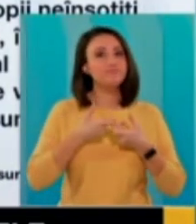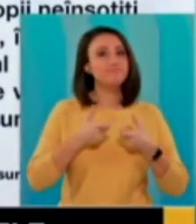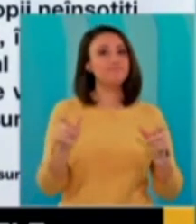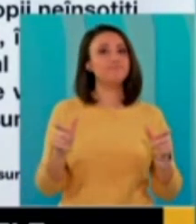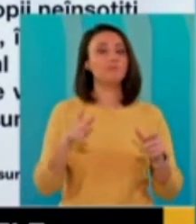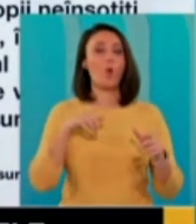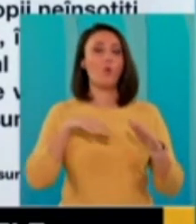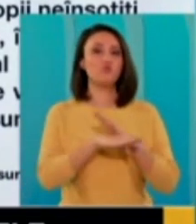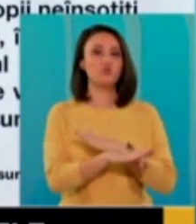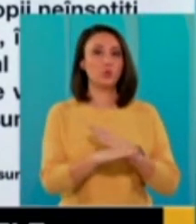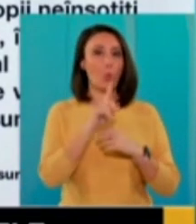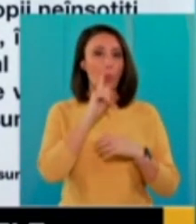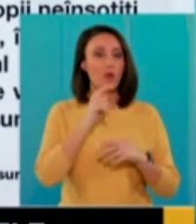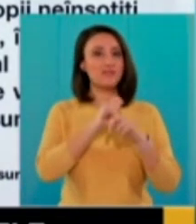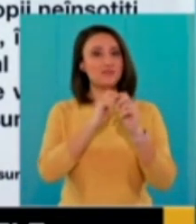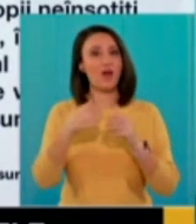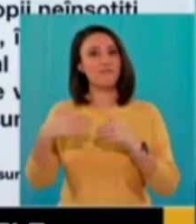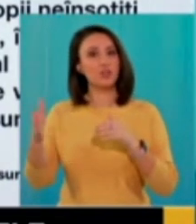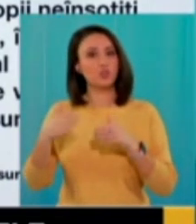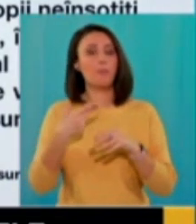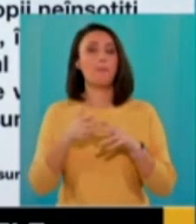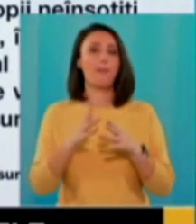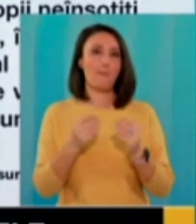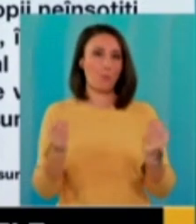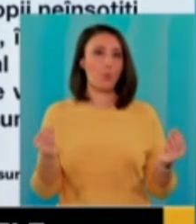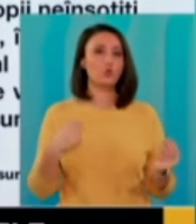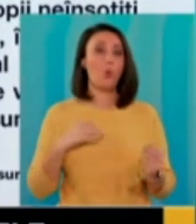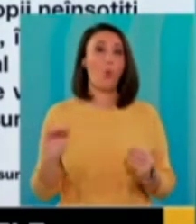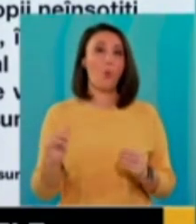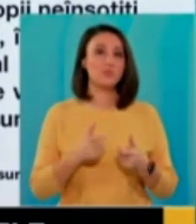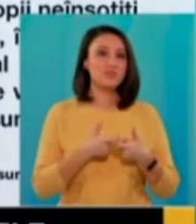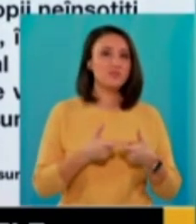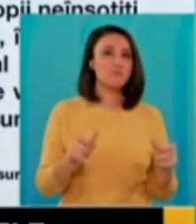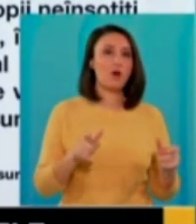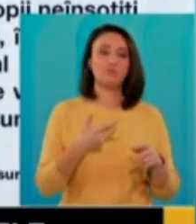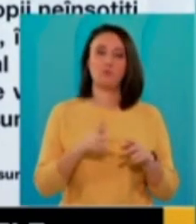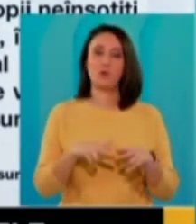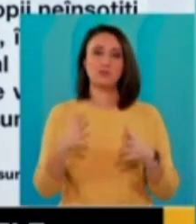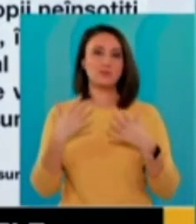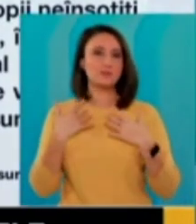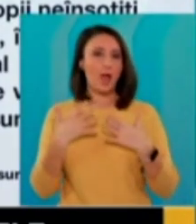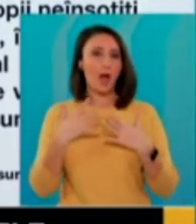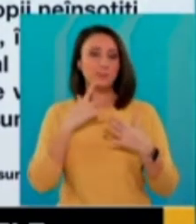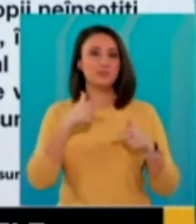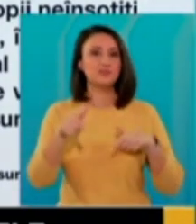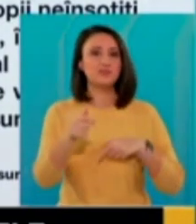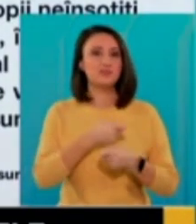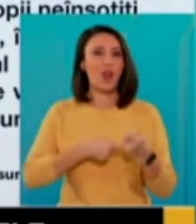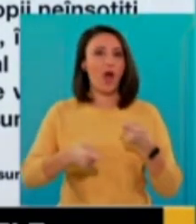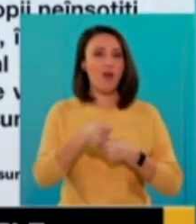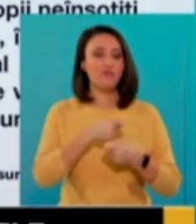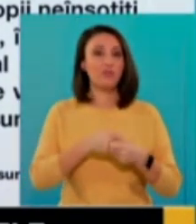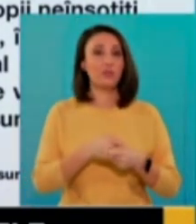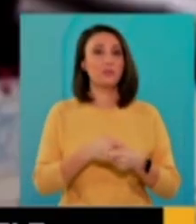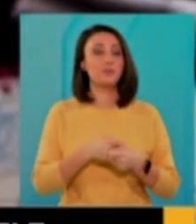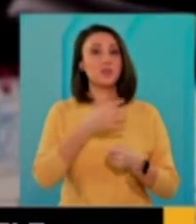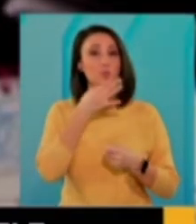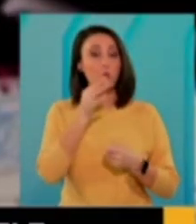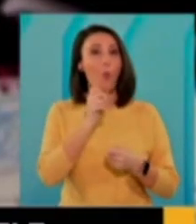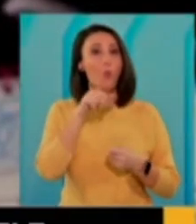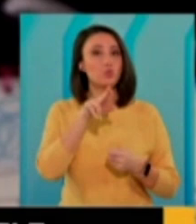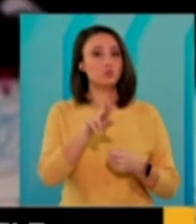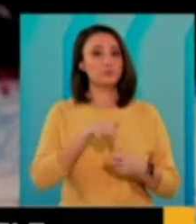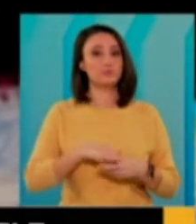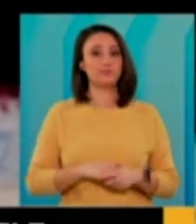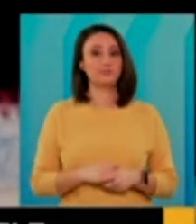din Ucraina în țările vecine e probabil mult mai mare. Copiii separați sunt deosebit de vulnerabili la trafic și exploatare, transmite ONU.